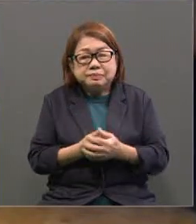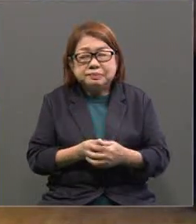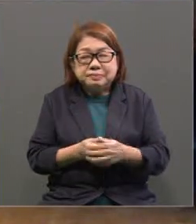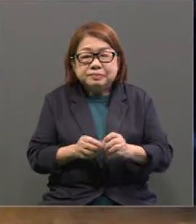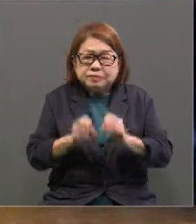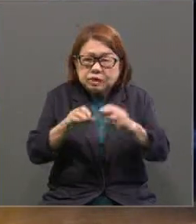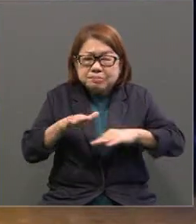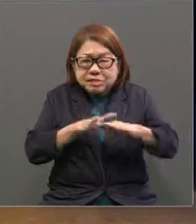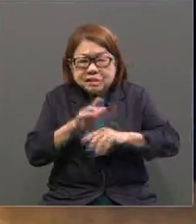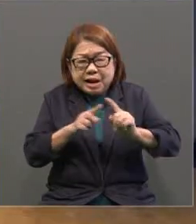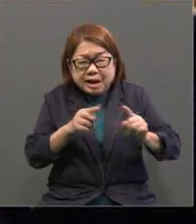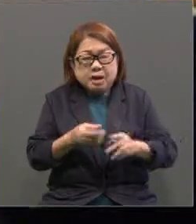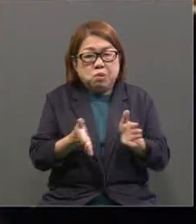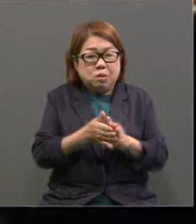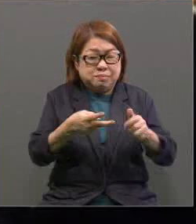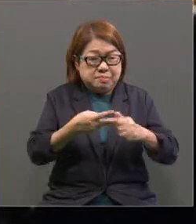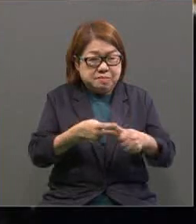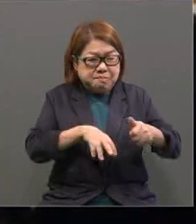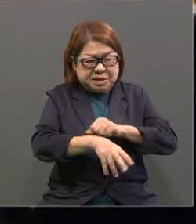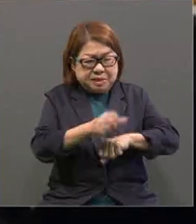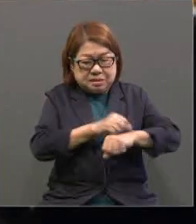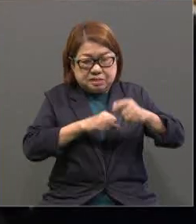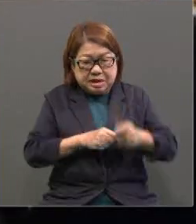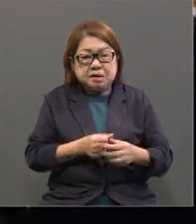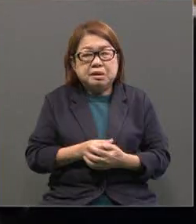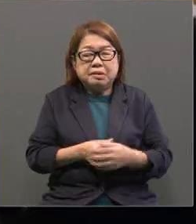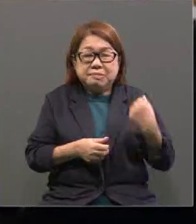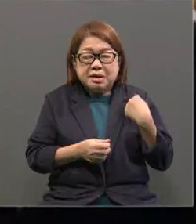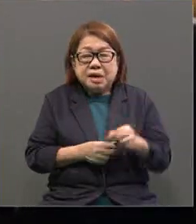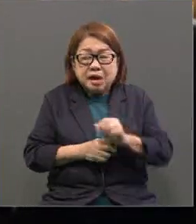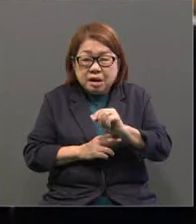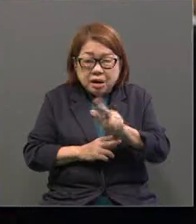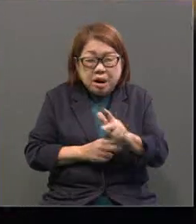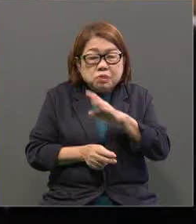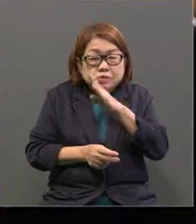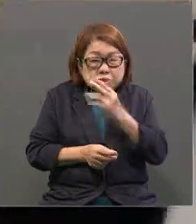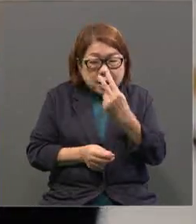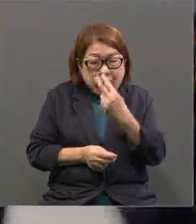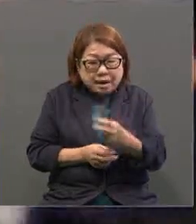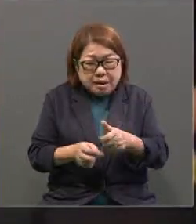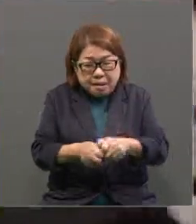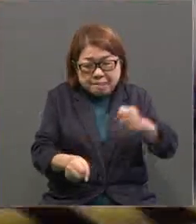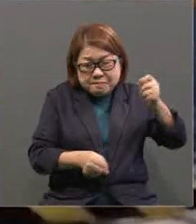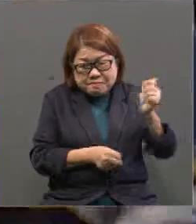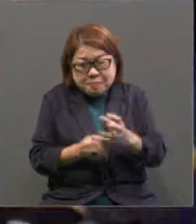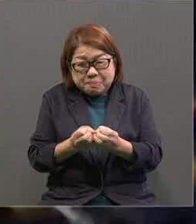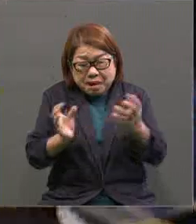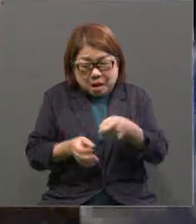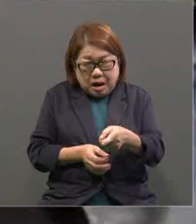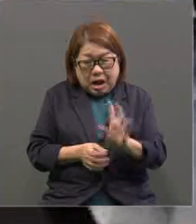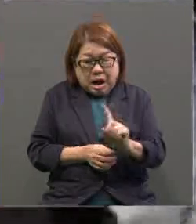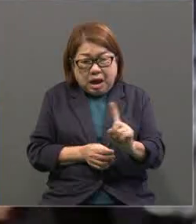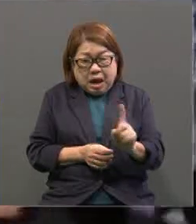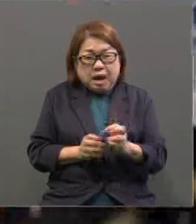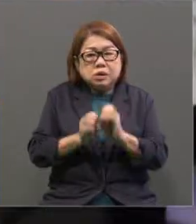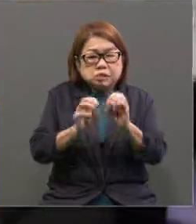ฏิบัตินะคะแล้วก็จะแบ่งออกเป็นหัวข้อย่อยๆ3หัวข้ออีกก็คือการปฏิบัติตนเมื่อพบระเบิดแสวงเครื่องถ้าเจอแล้วต้องทำยังไง